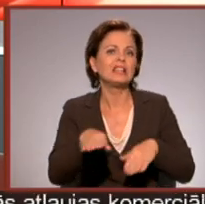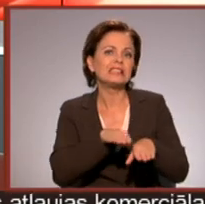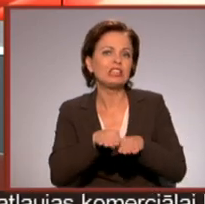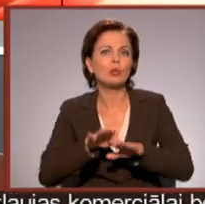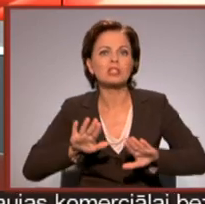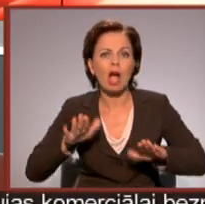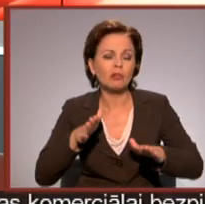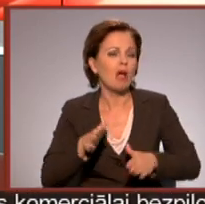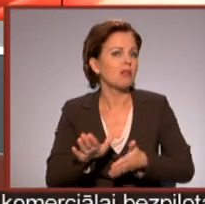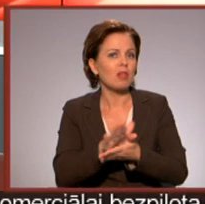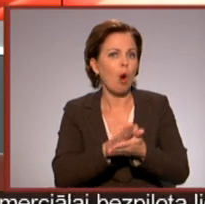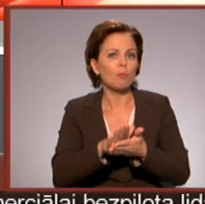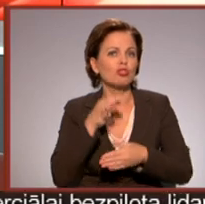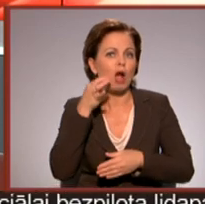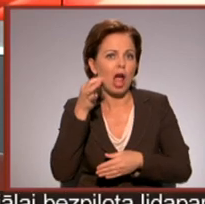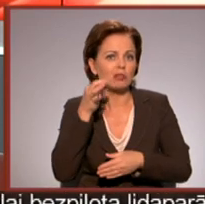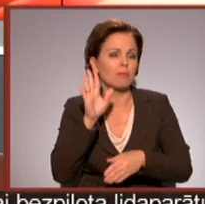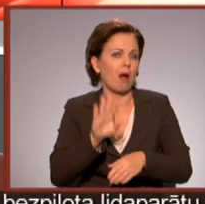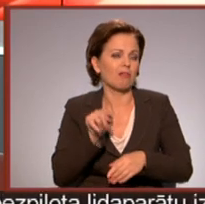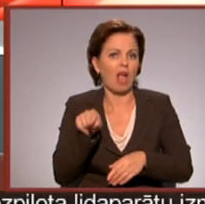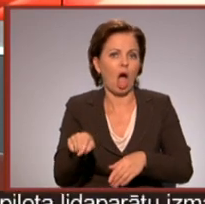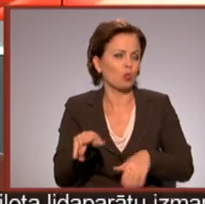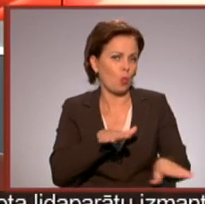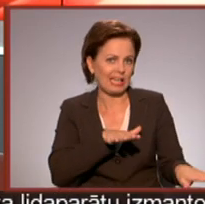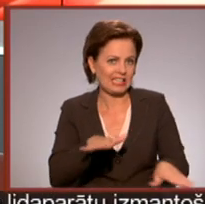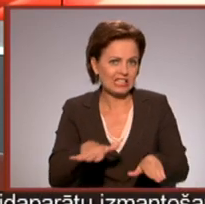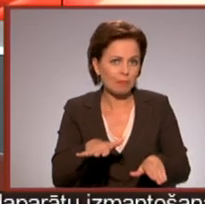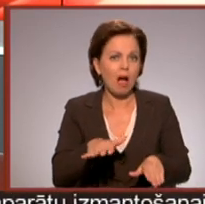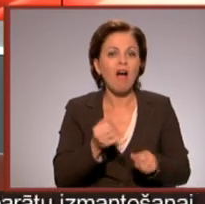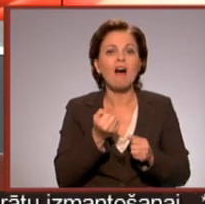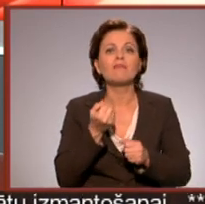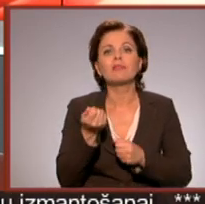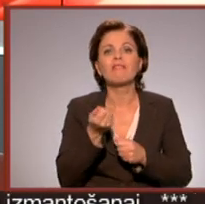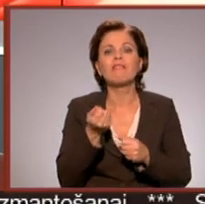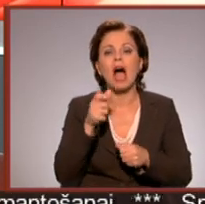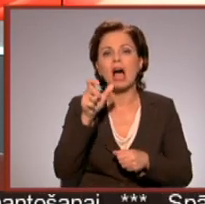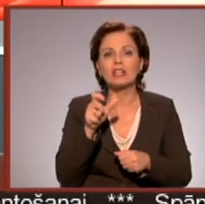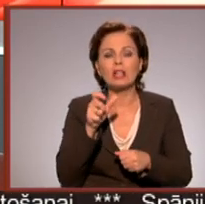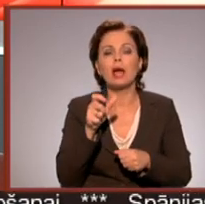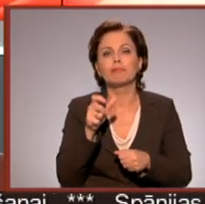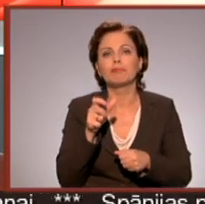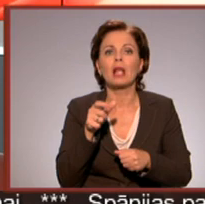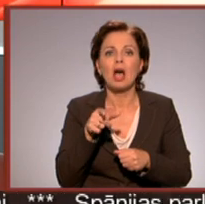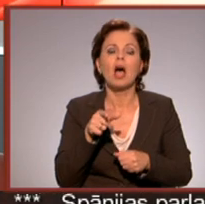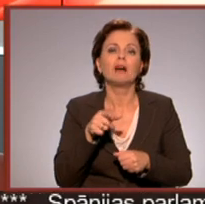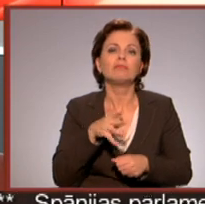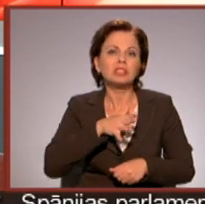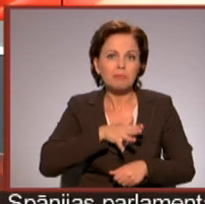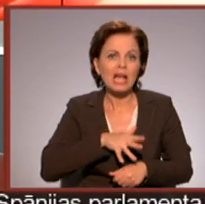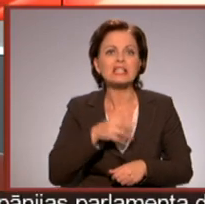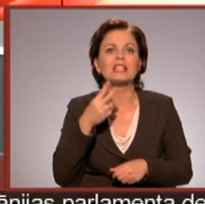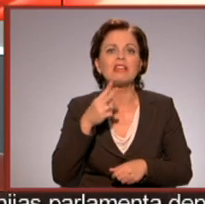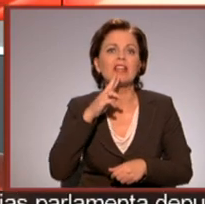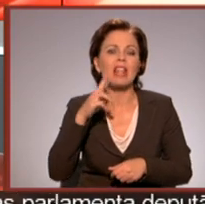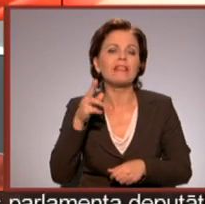bijušas nekādas aizdomas par tik radikālu rīcību. Iespējams, vadītāji uz šādu soli pamudināja tas, ka divu nedēļu laikā šī viņam bija